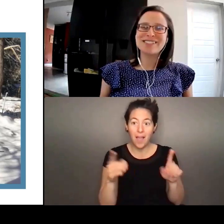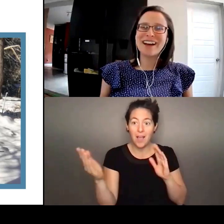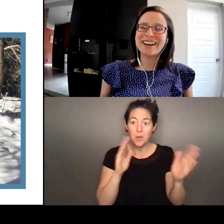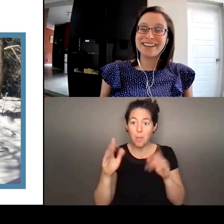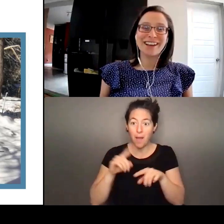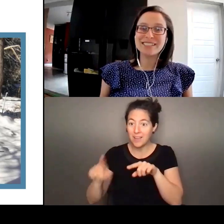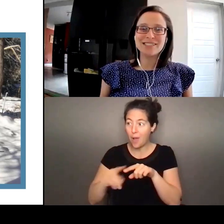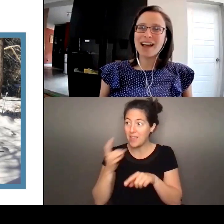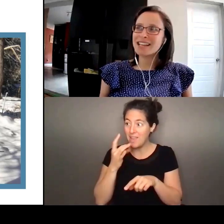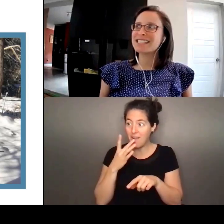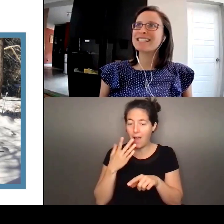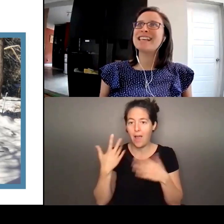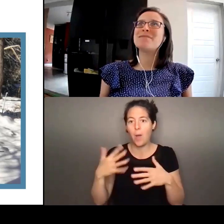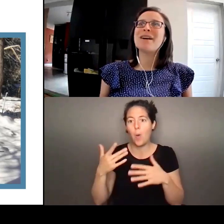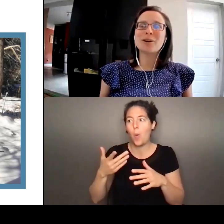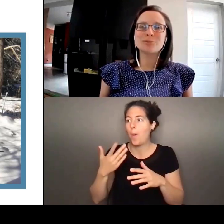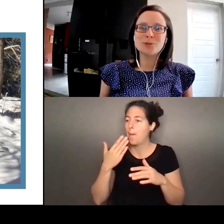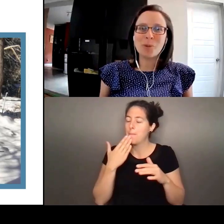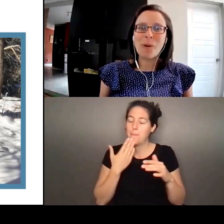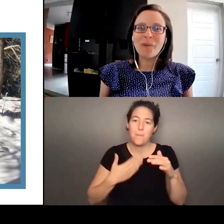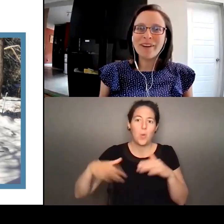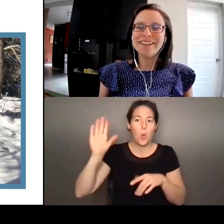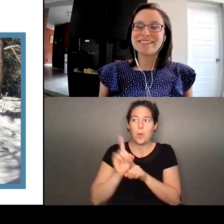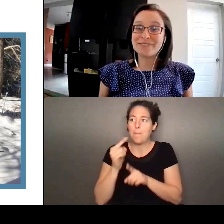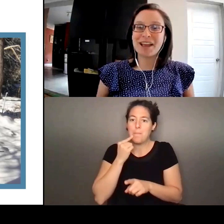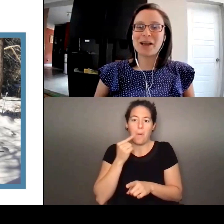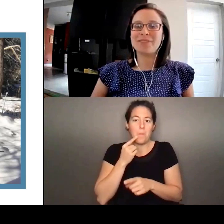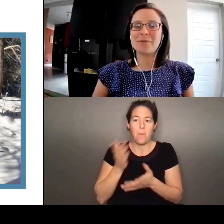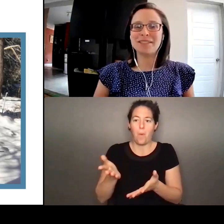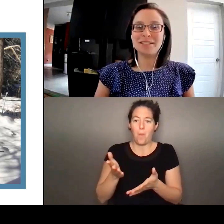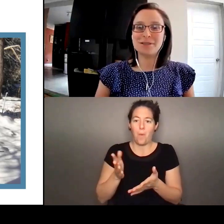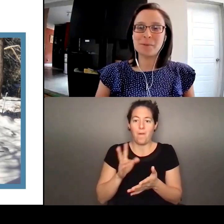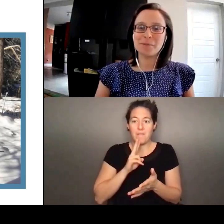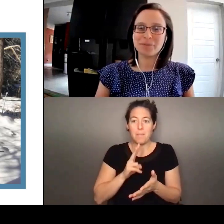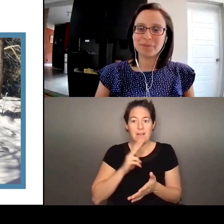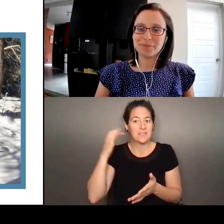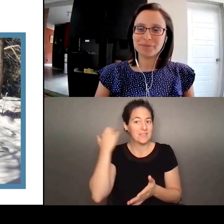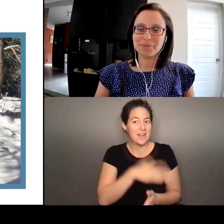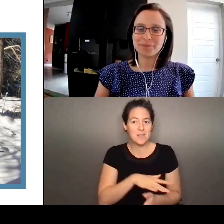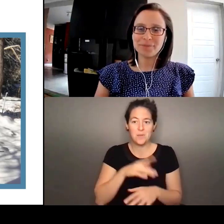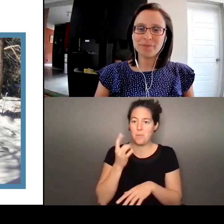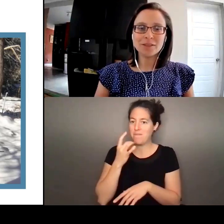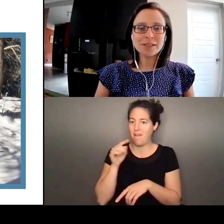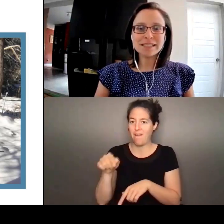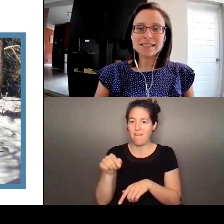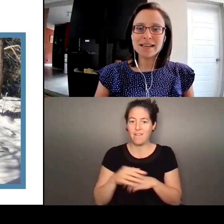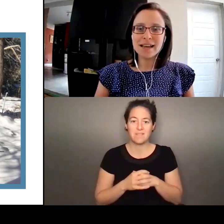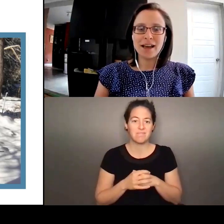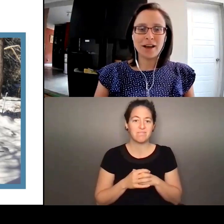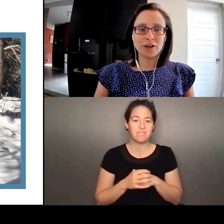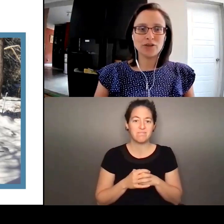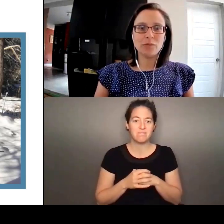carottes d'hiver. Les carottes d'hiver, c'est tellement comme du bonbon. C'est vraiment, vraiment délicieux. Donc